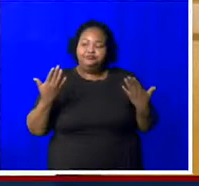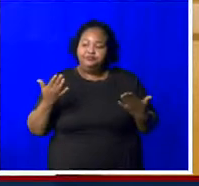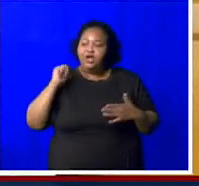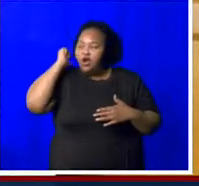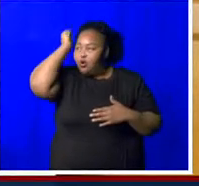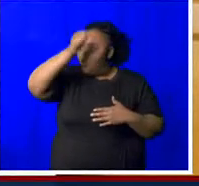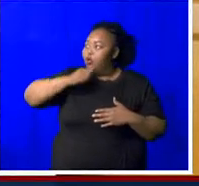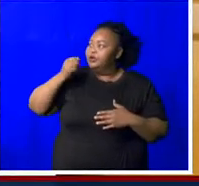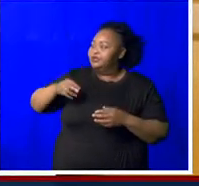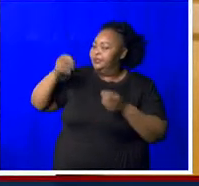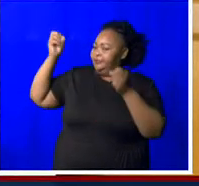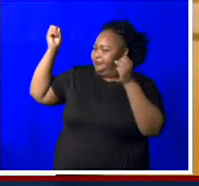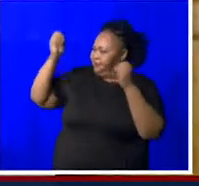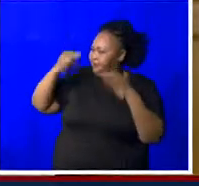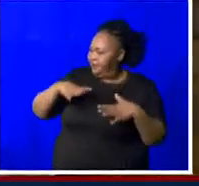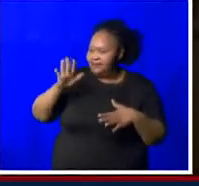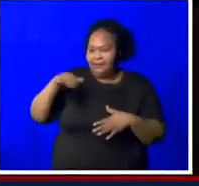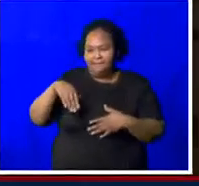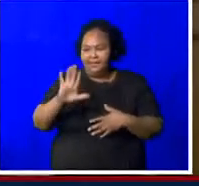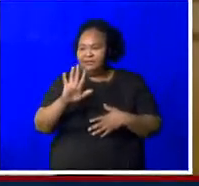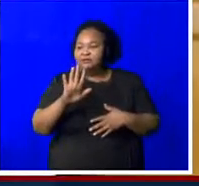Lundu, lundu, lundu, saka.